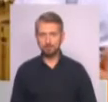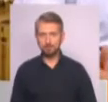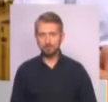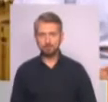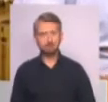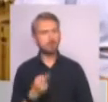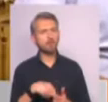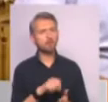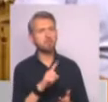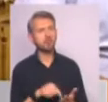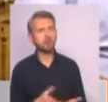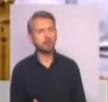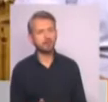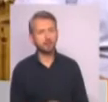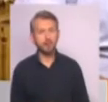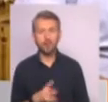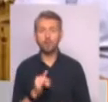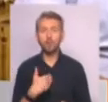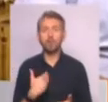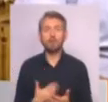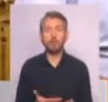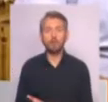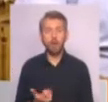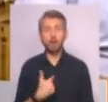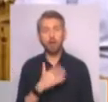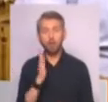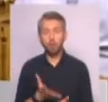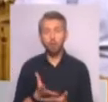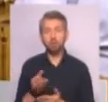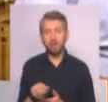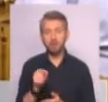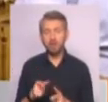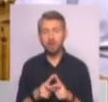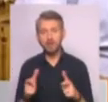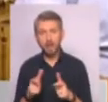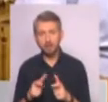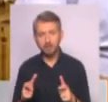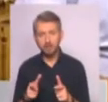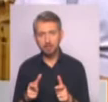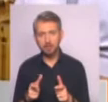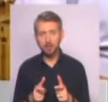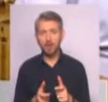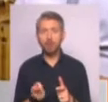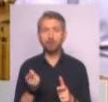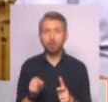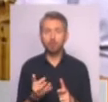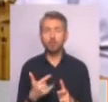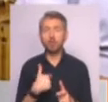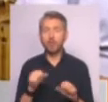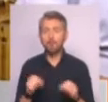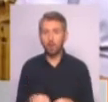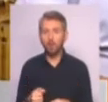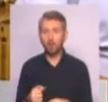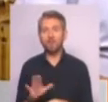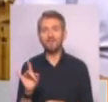Так в чем питание? Ну вот я буду платить эти квитанции столько, сколько я могу. То есть в